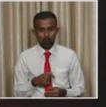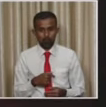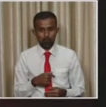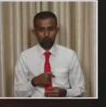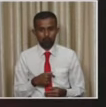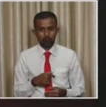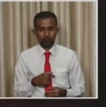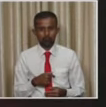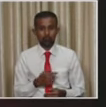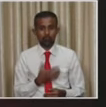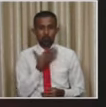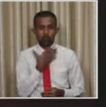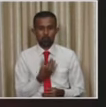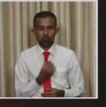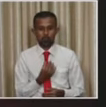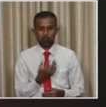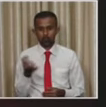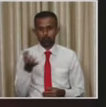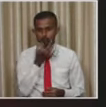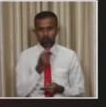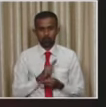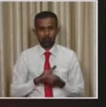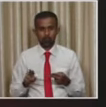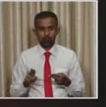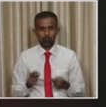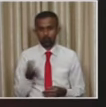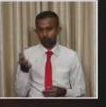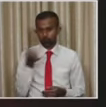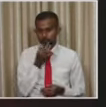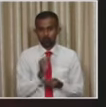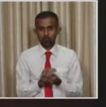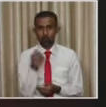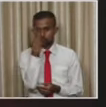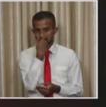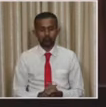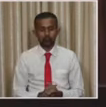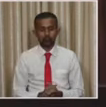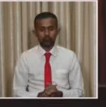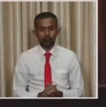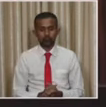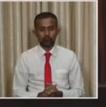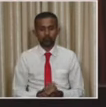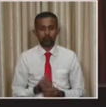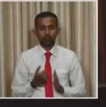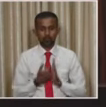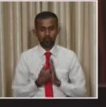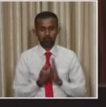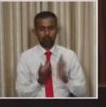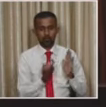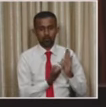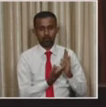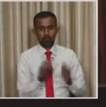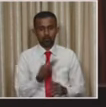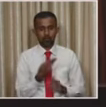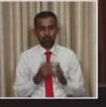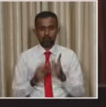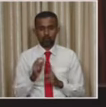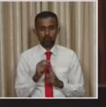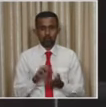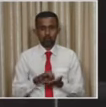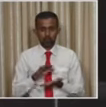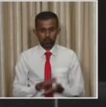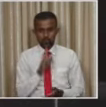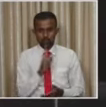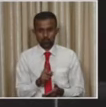දේ නිසා නිකම් බොරු මේ චෝදනා කරන්න එපා. චෝදනාවක් තියෙනවා නම් මූණට ඉන්න තැන කරන්න. ගරු රත්නගමගේ නියෝජ්‍යමැතිතුමා නිශ්චිතව